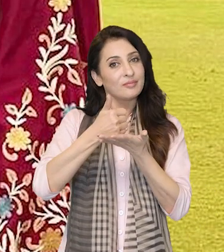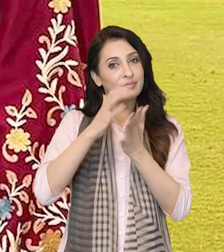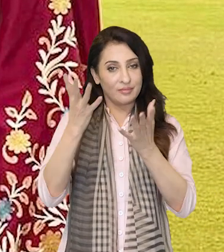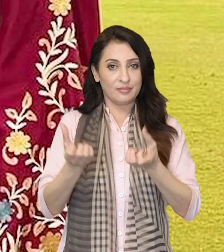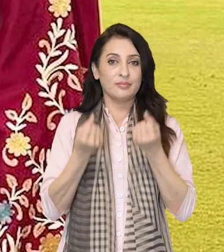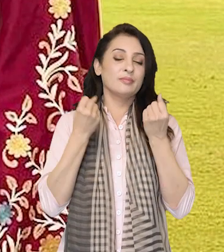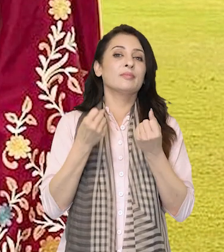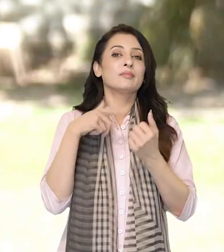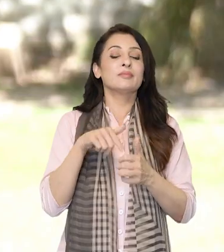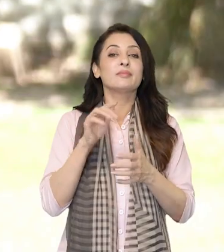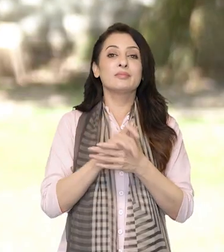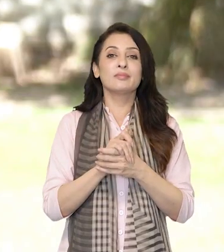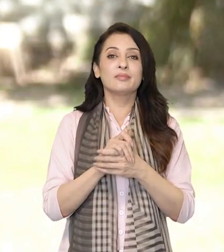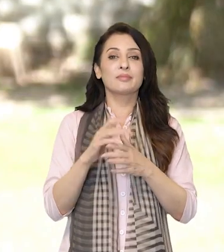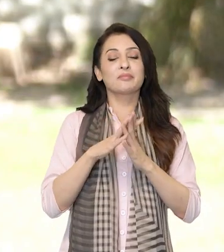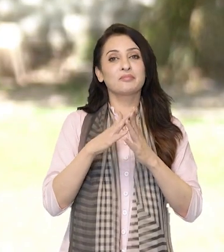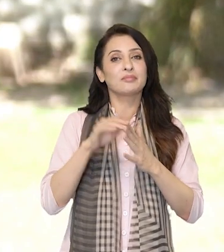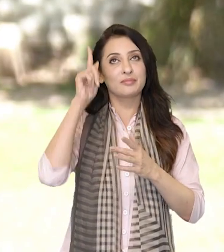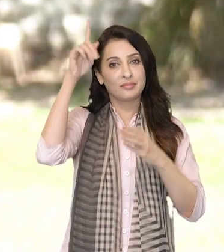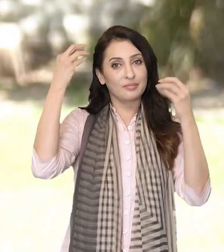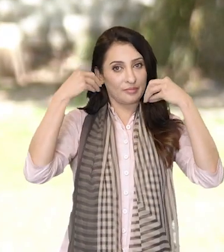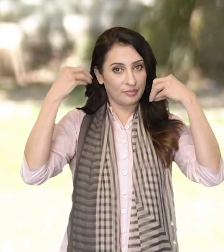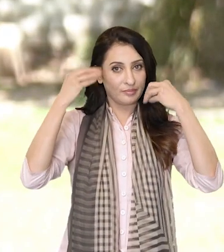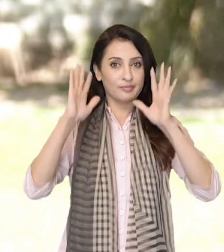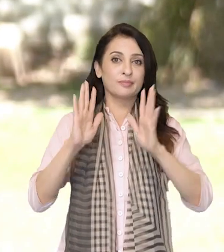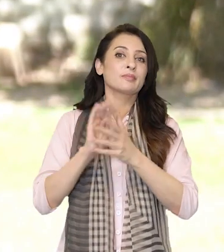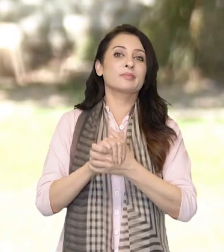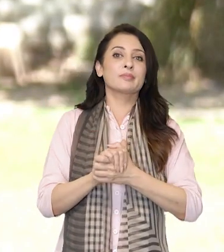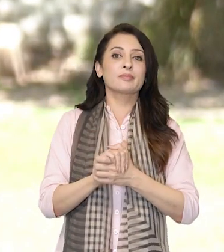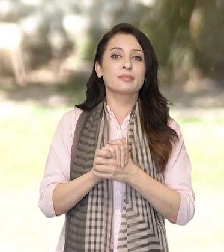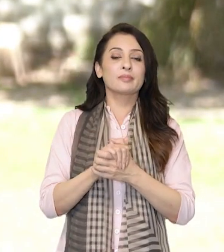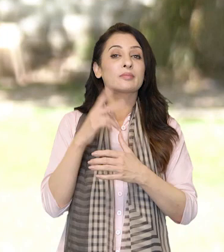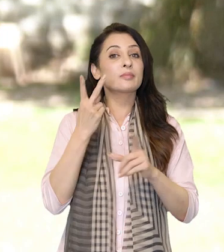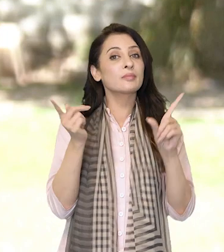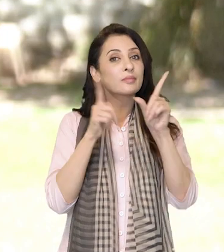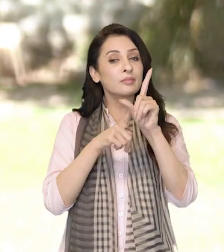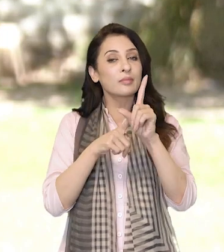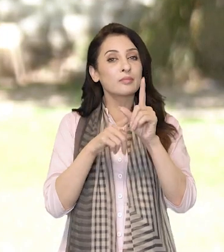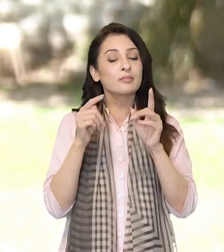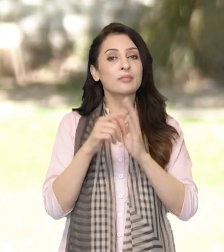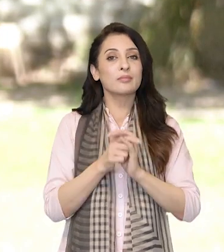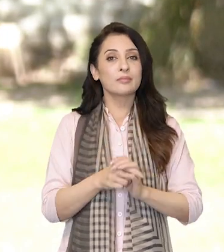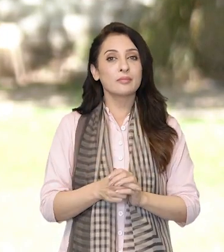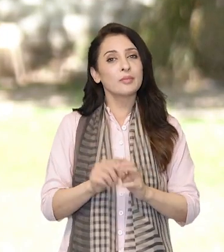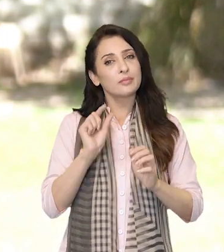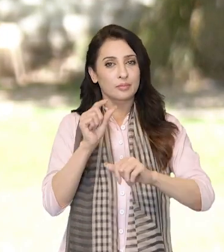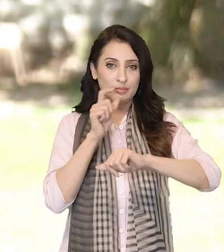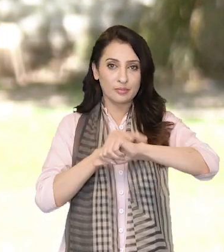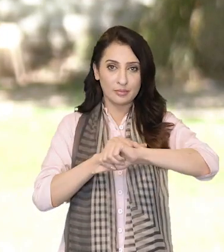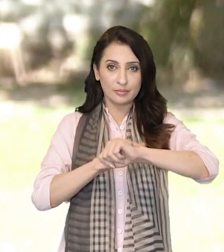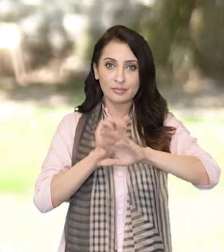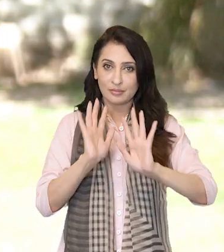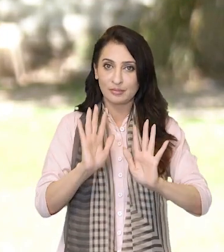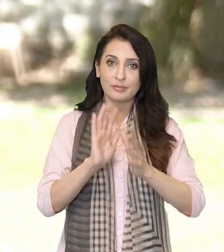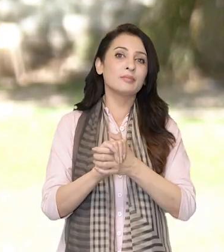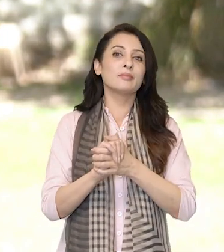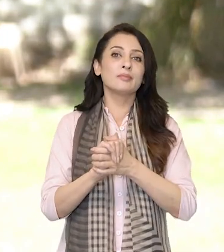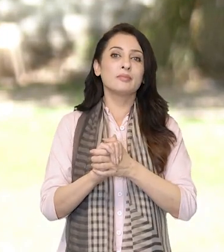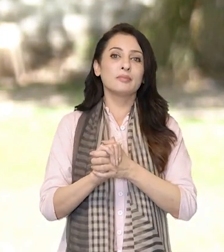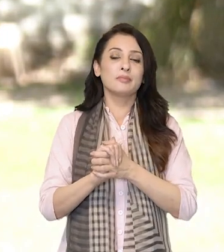गिविंग नेस्ट को, तो ये भी एक बहुत अल्लाह ताला का फ़ज़ल था कि हमने 2 साल के अंदर इतने कम टाइम के